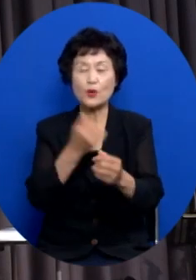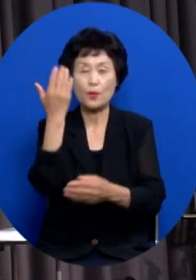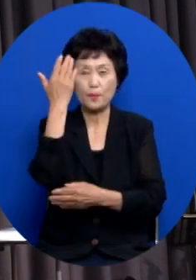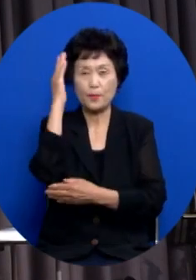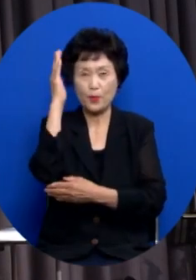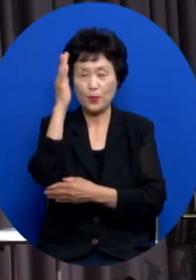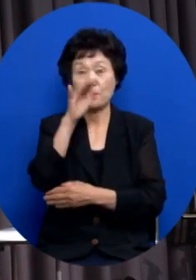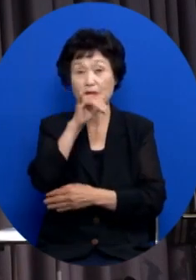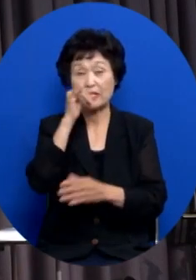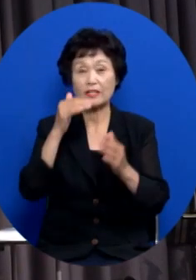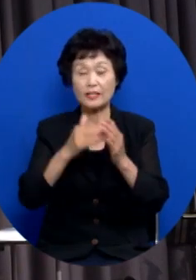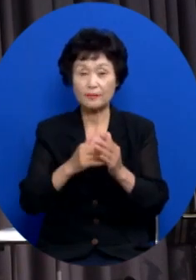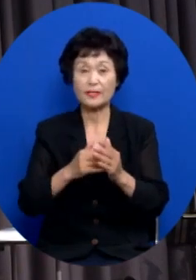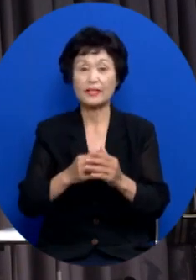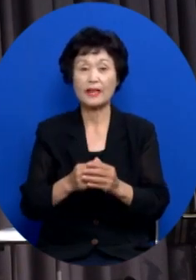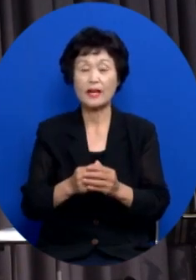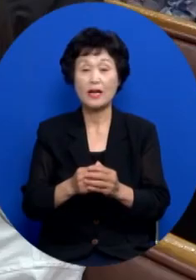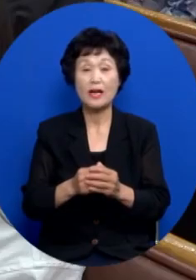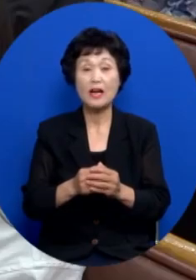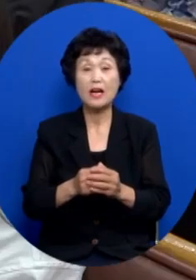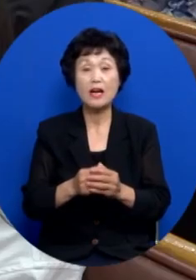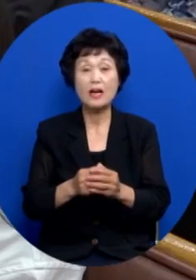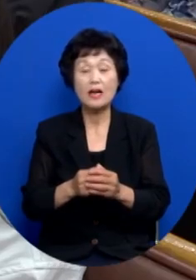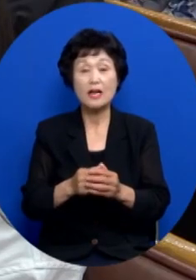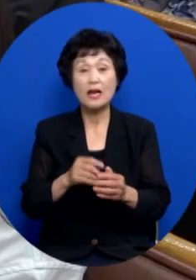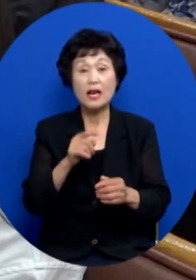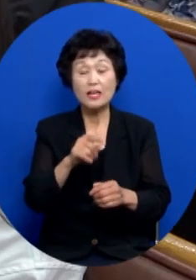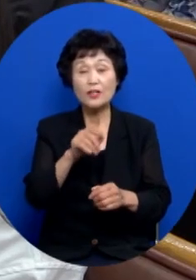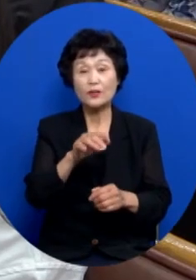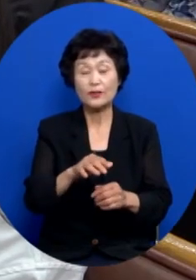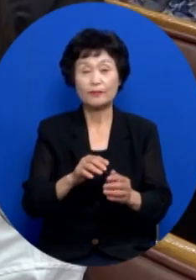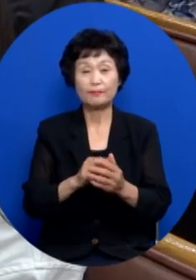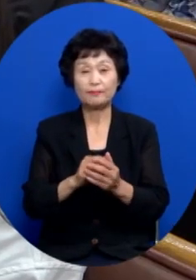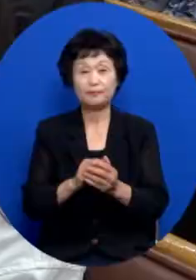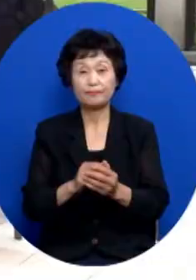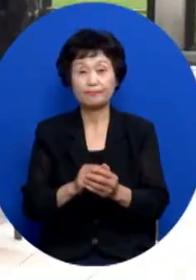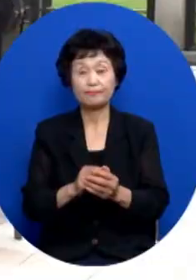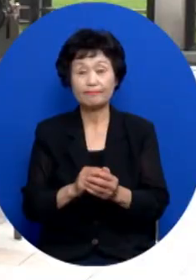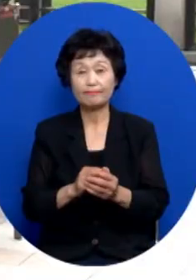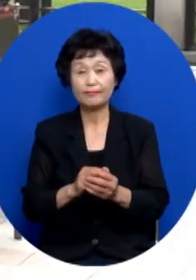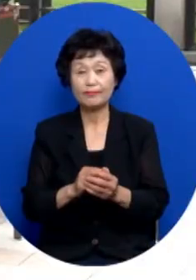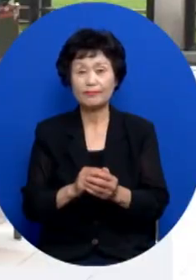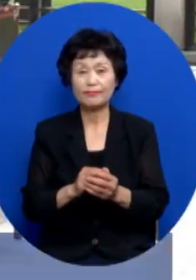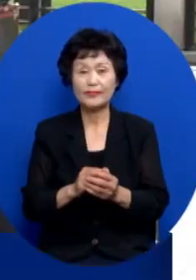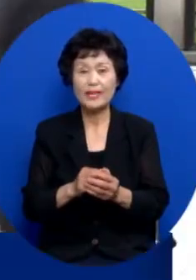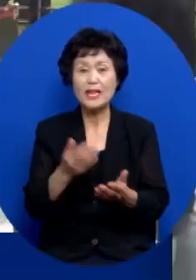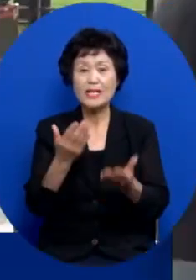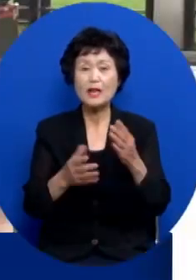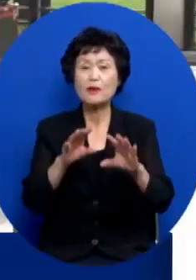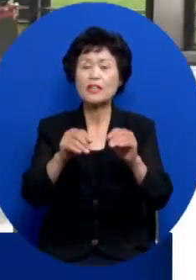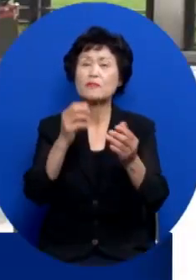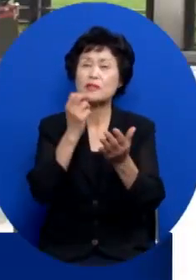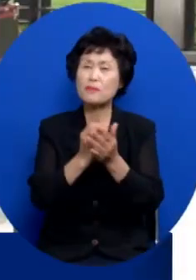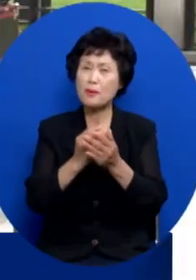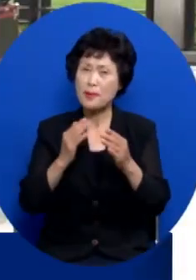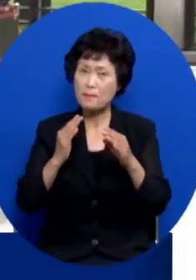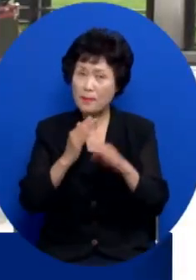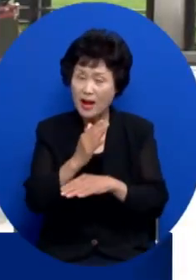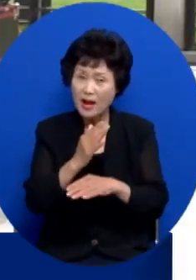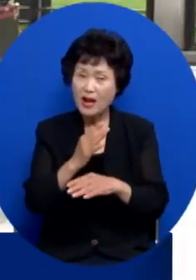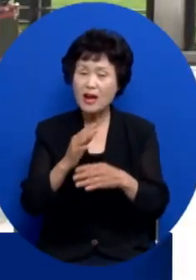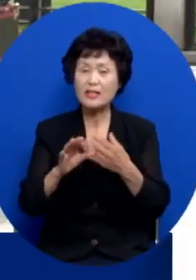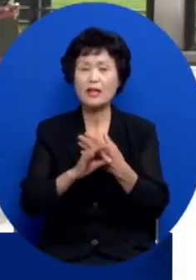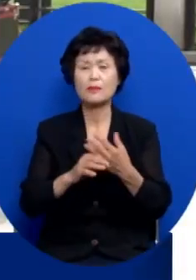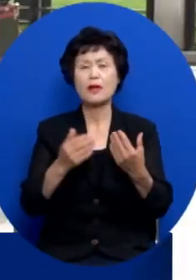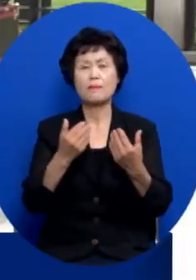교회와 동성애를 주제로 시티 미션 처치에서 열렸습니다. 차별금지법이 통과되면